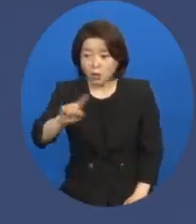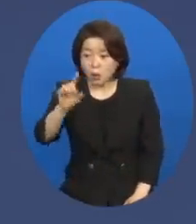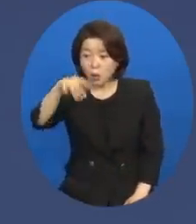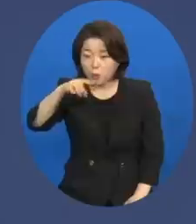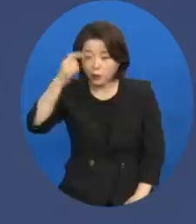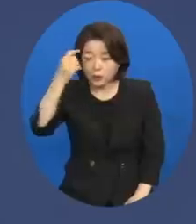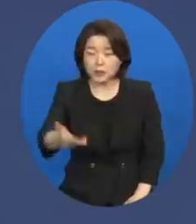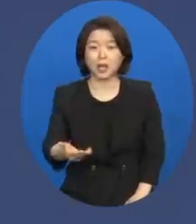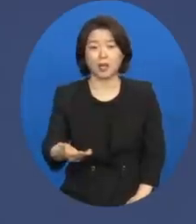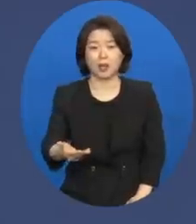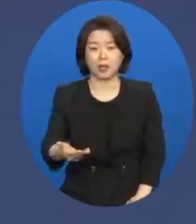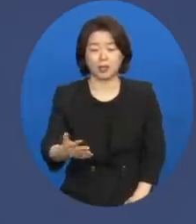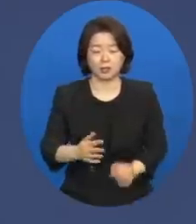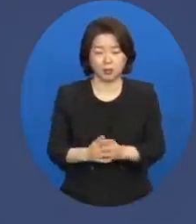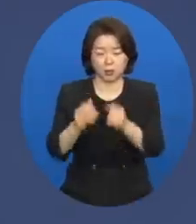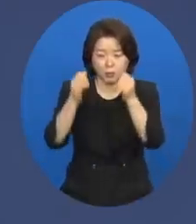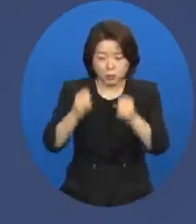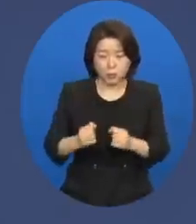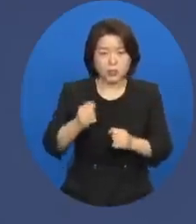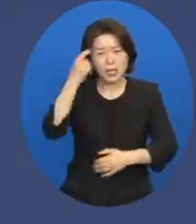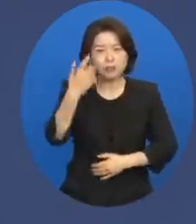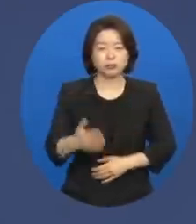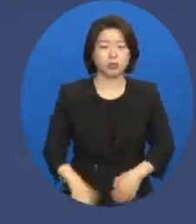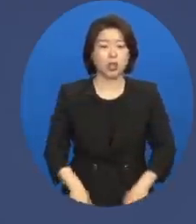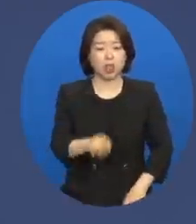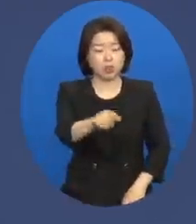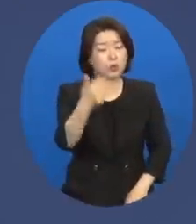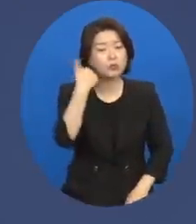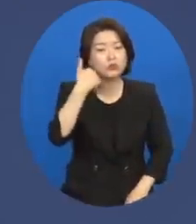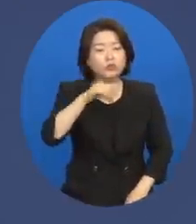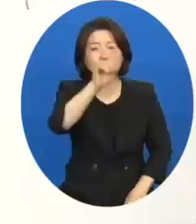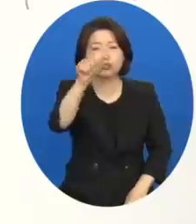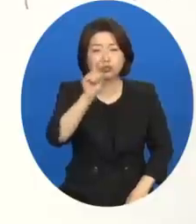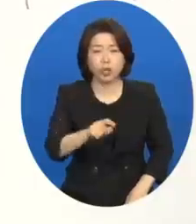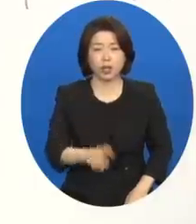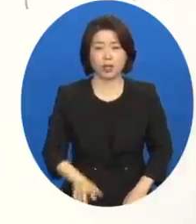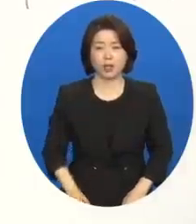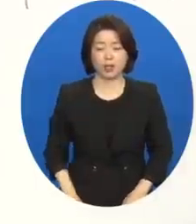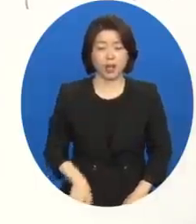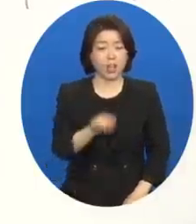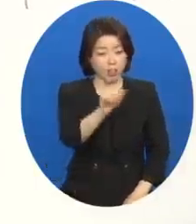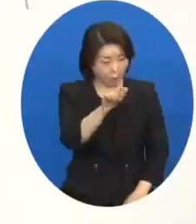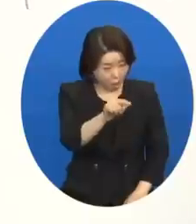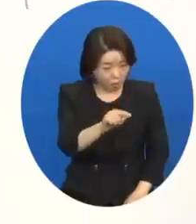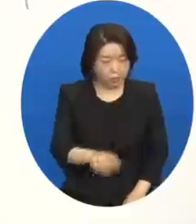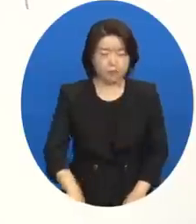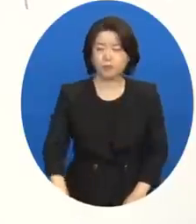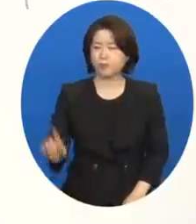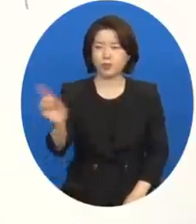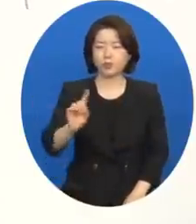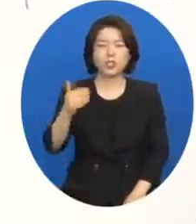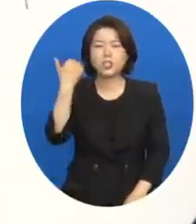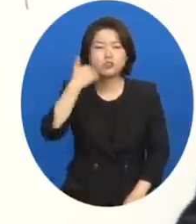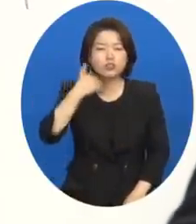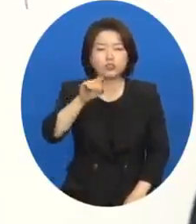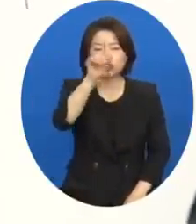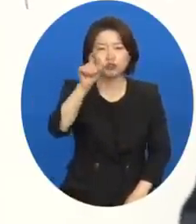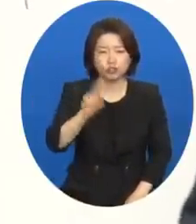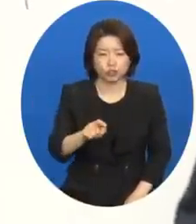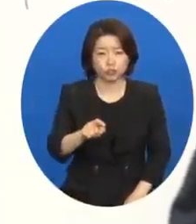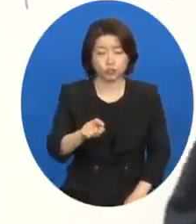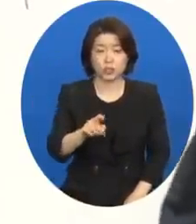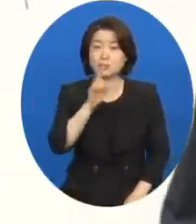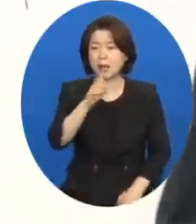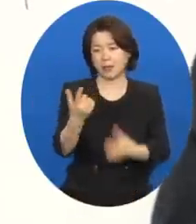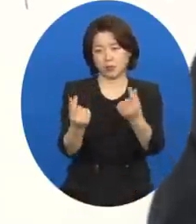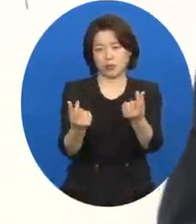달리 말하면 존재를 또 묻습니다. 너 누구야? 너는 도대체 어떤 존재야? 라고 묻는